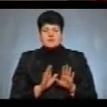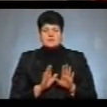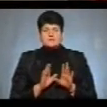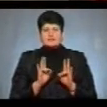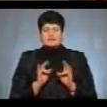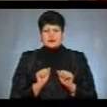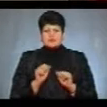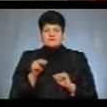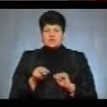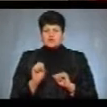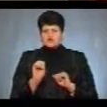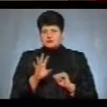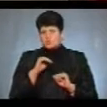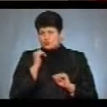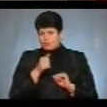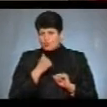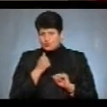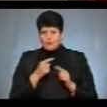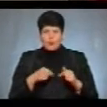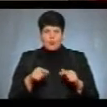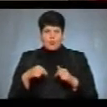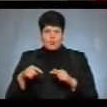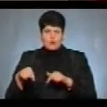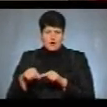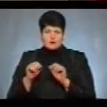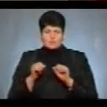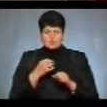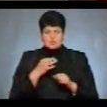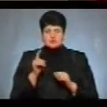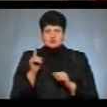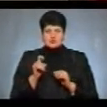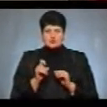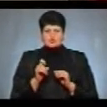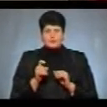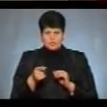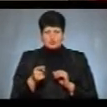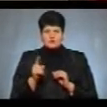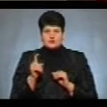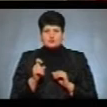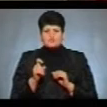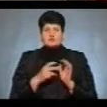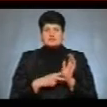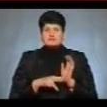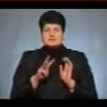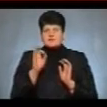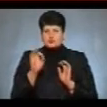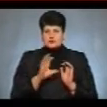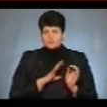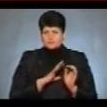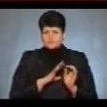в 2014 році, от по округах, я можу сказати, що 160 по Тернополю це 73% було,